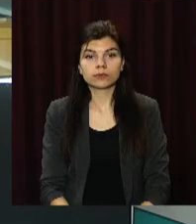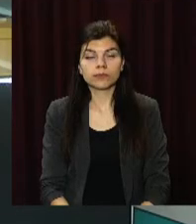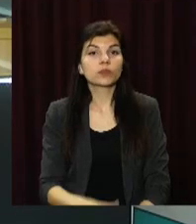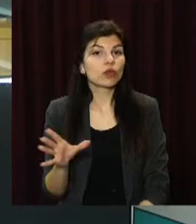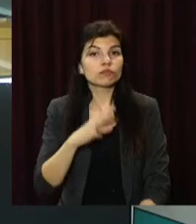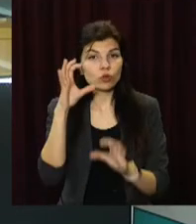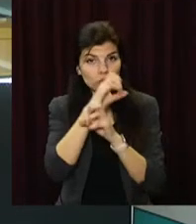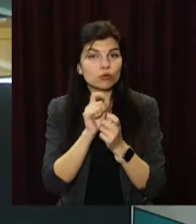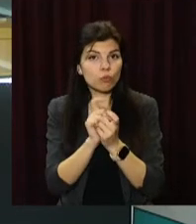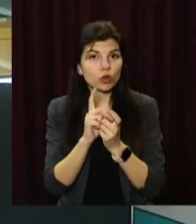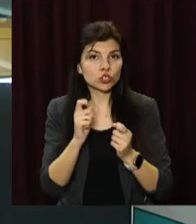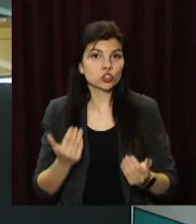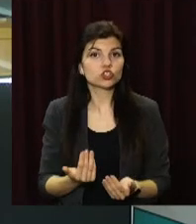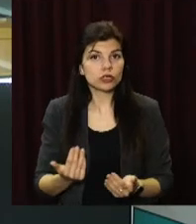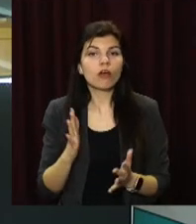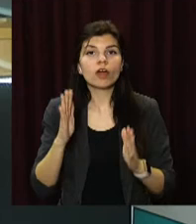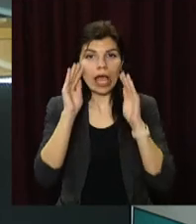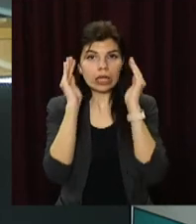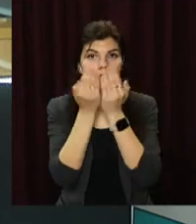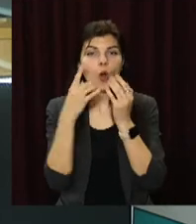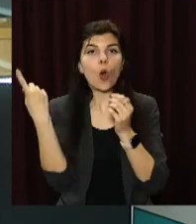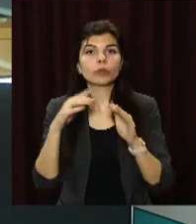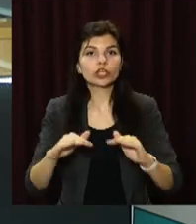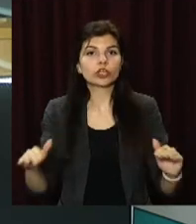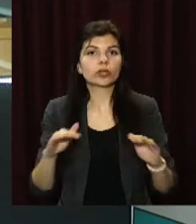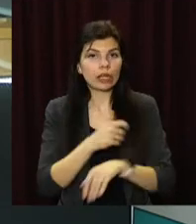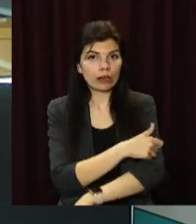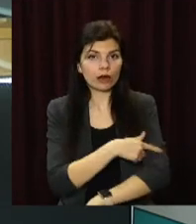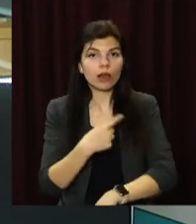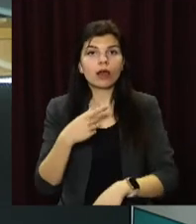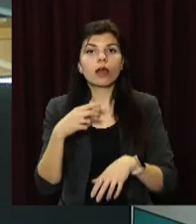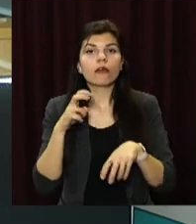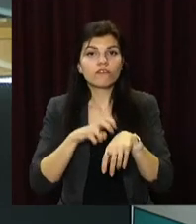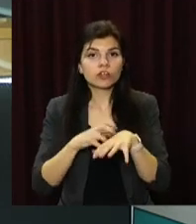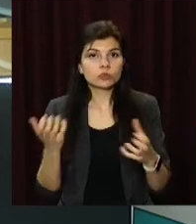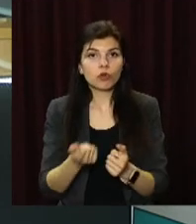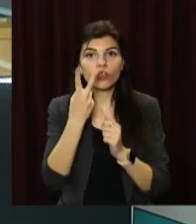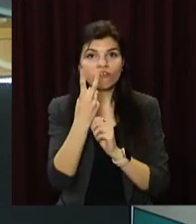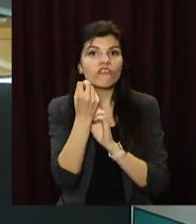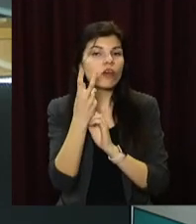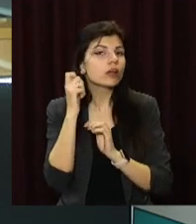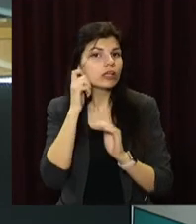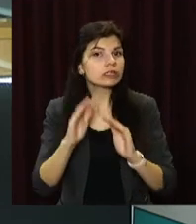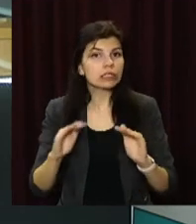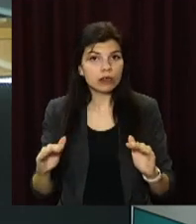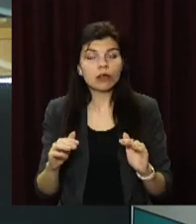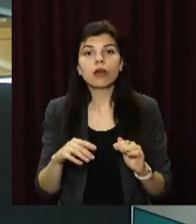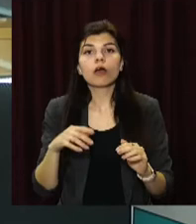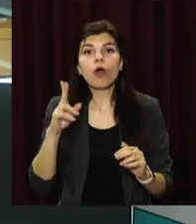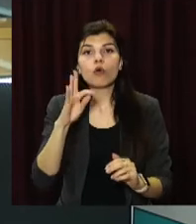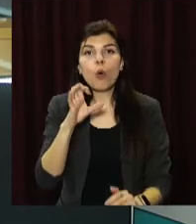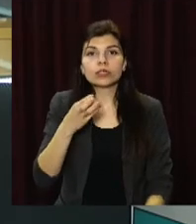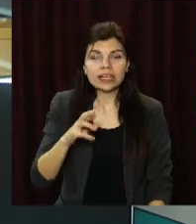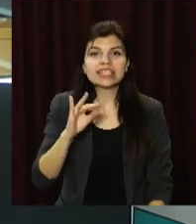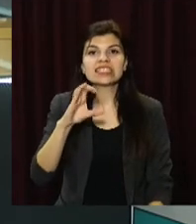Цю ніч боролися за життя. У реанімації обласної дитячої лікарні медики рятують двох 12-річних дітей – Костю та